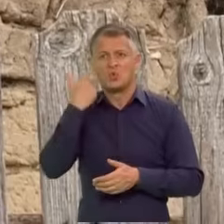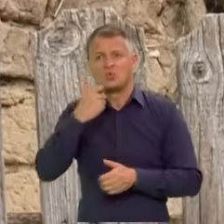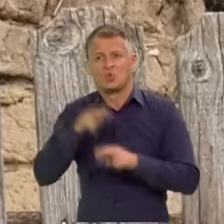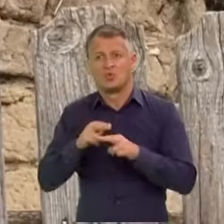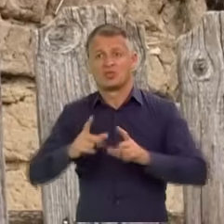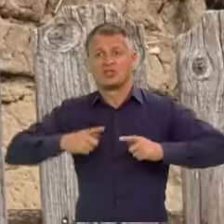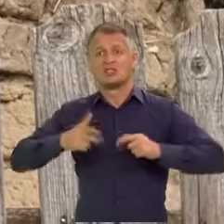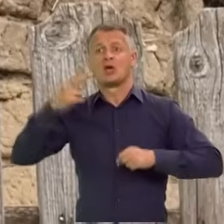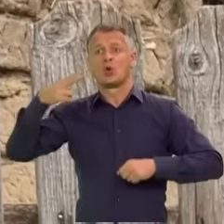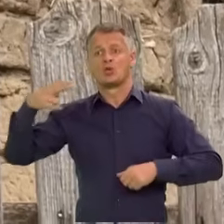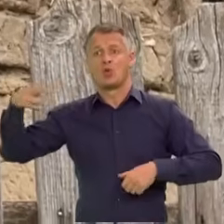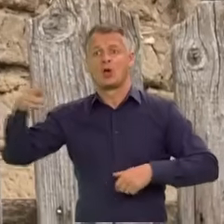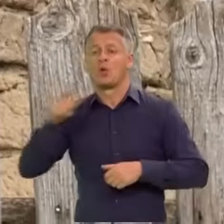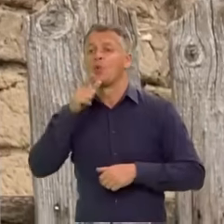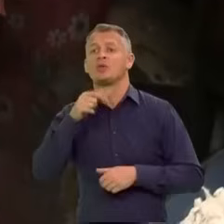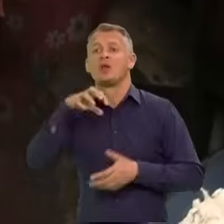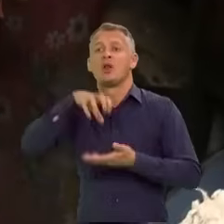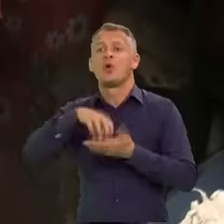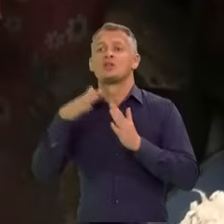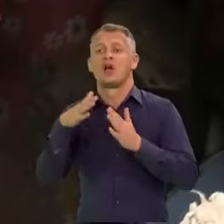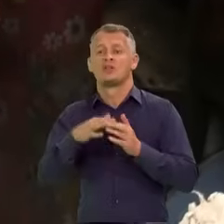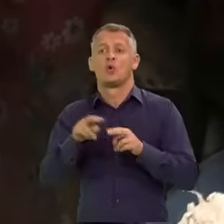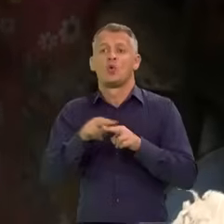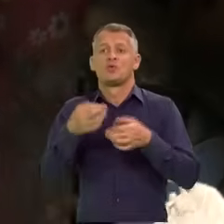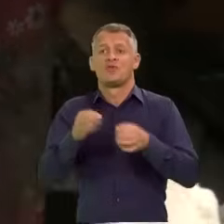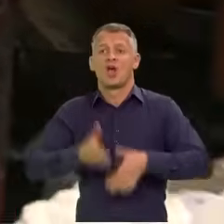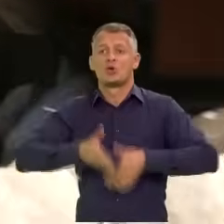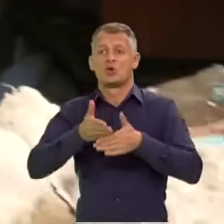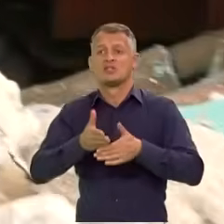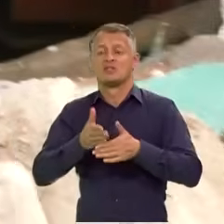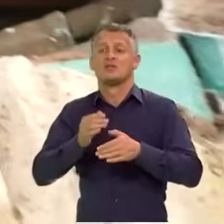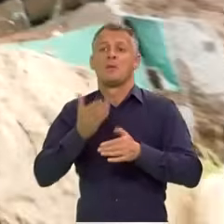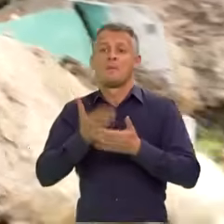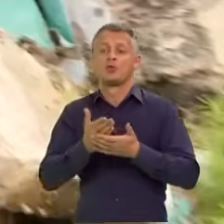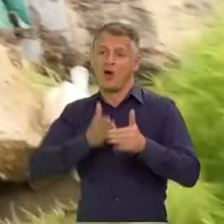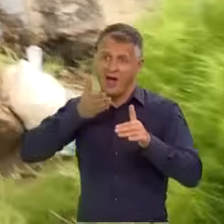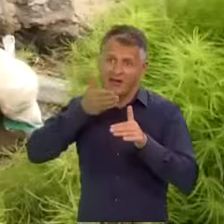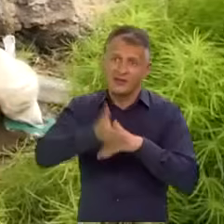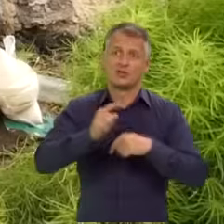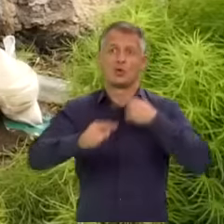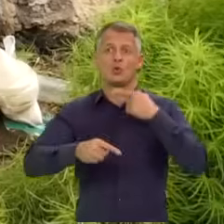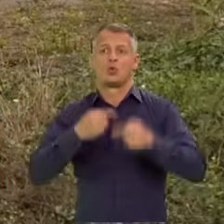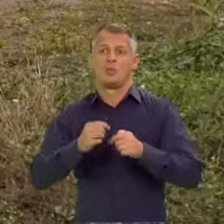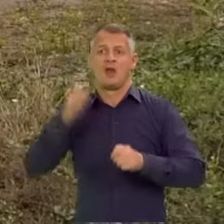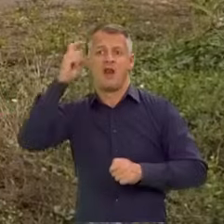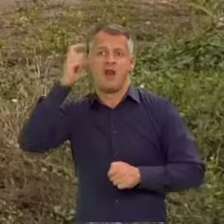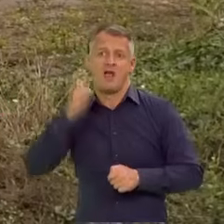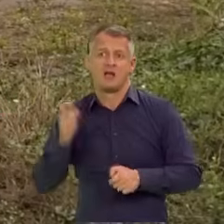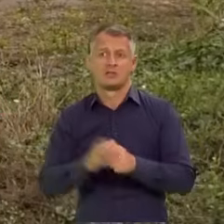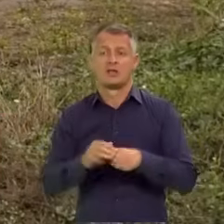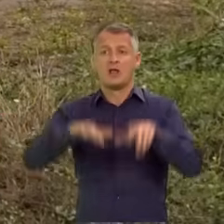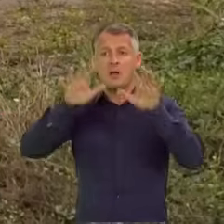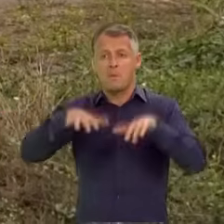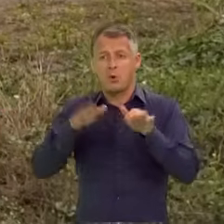de acum înainte, unde vor sta și cum vor fi ajutați să treacă peste nenorocirea care i-a lovit. Inundațiile din noaptea de vineri